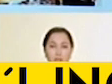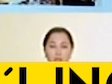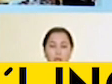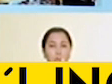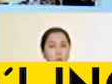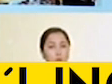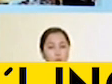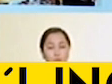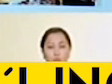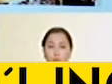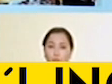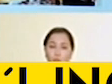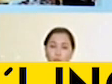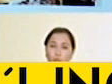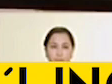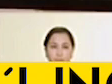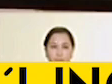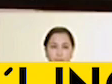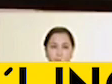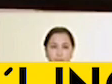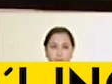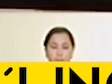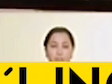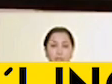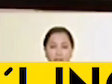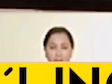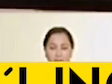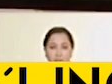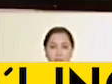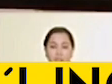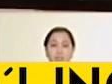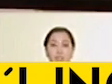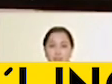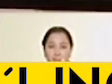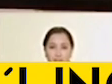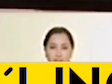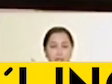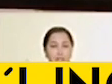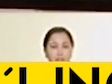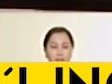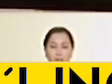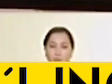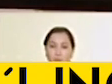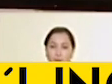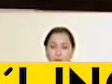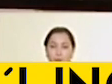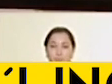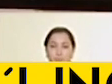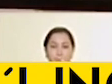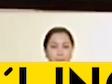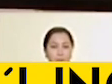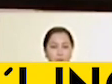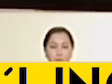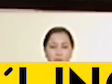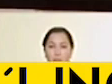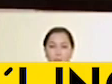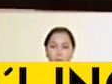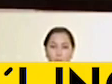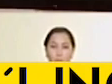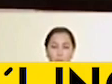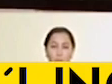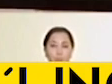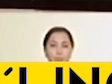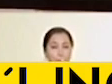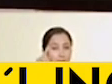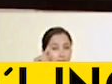halim, osh va boshqalar. Aziz o'quvchilar, siz Navroz bayrami haqida juda ham ko'p